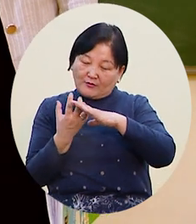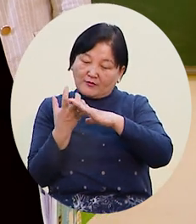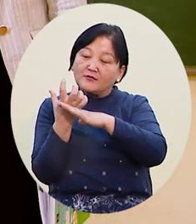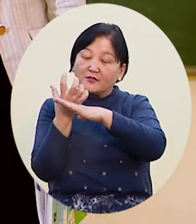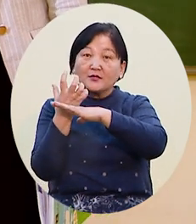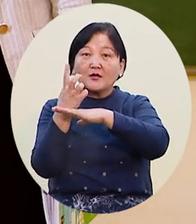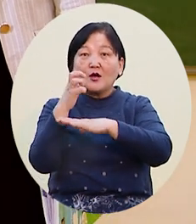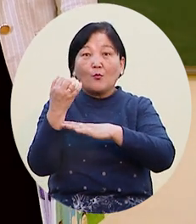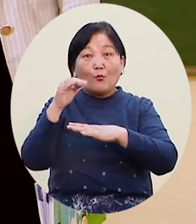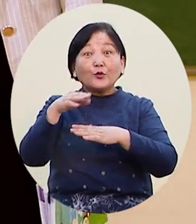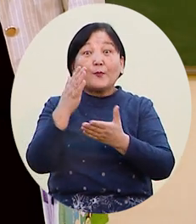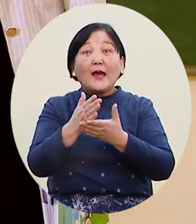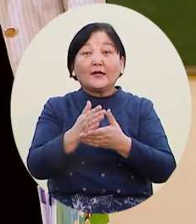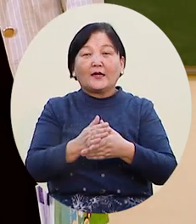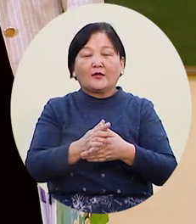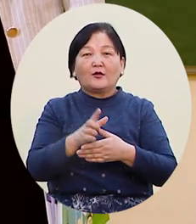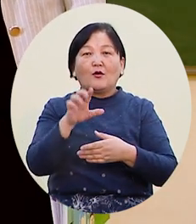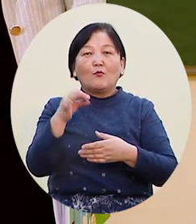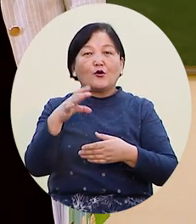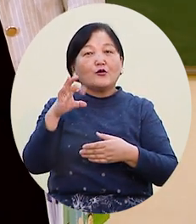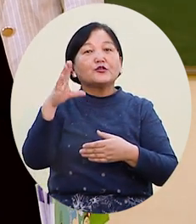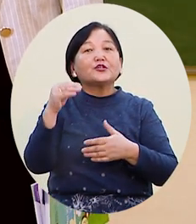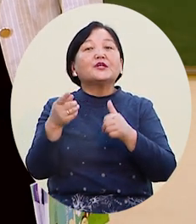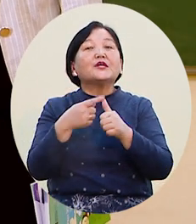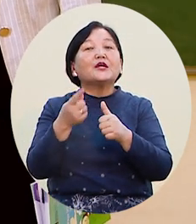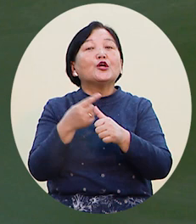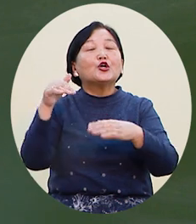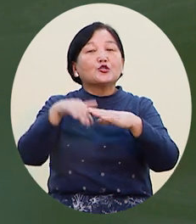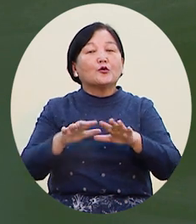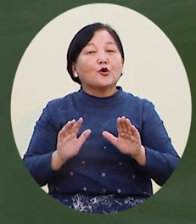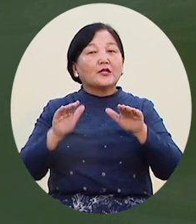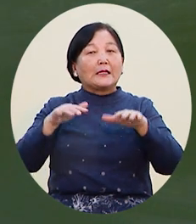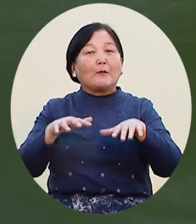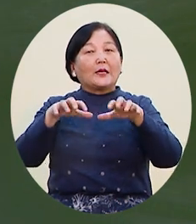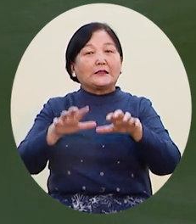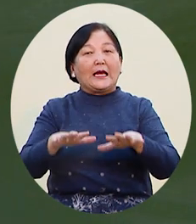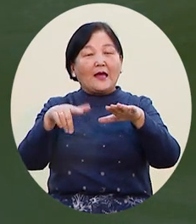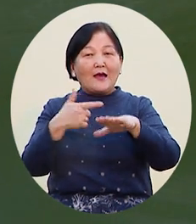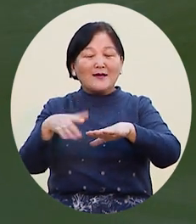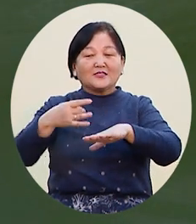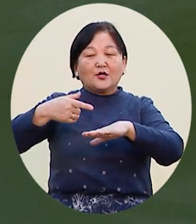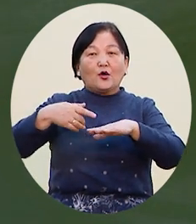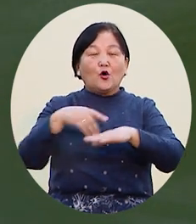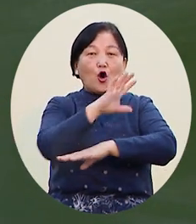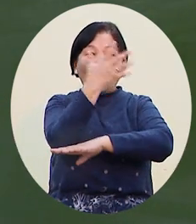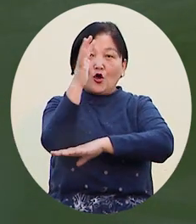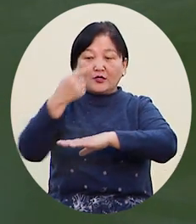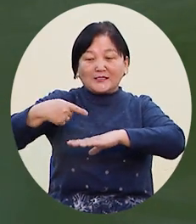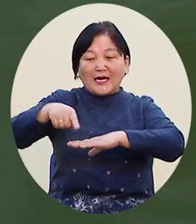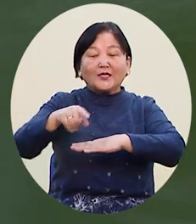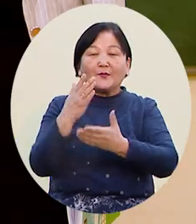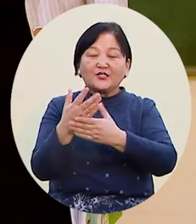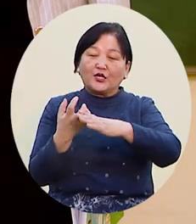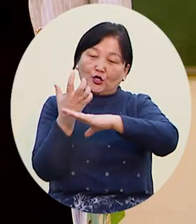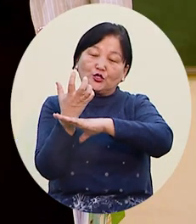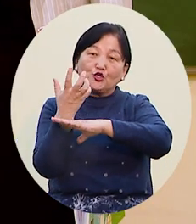гэж нэрлэдэг. За, энэ зохиолдолд боролч гэд нэрээр орсон нь намагтай газар ойн захад дургадаг нэгэн төрлийн сөөг урмтлыг хэлдэг юм байна.